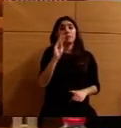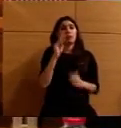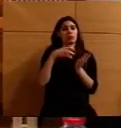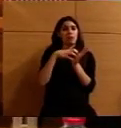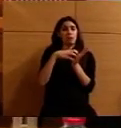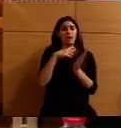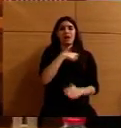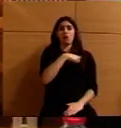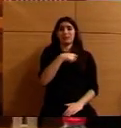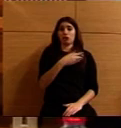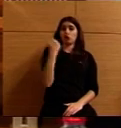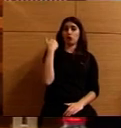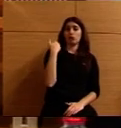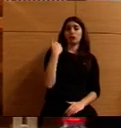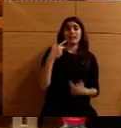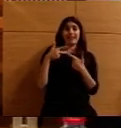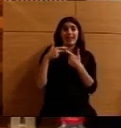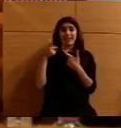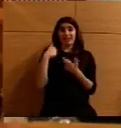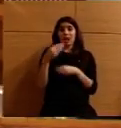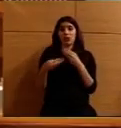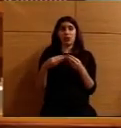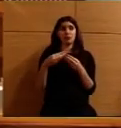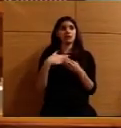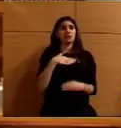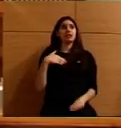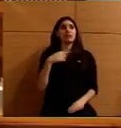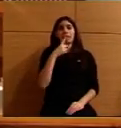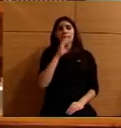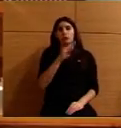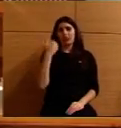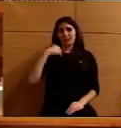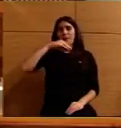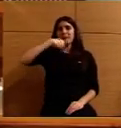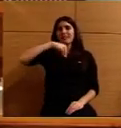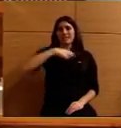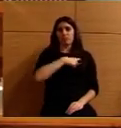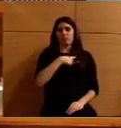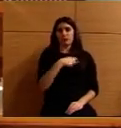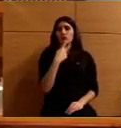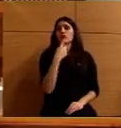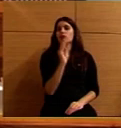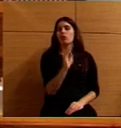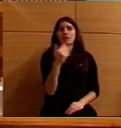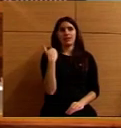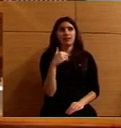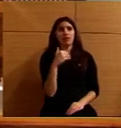la Comissió d'Hacienda i li preguntarem al president de la comissió el per